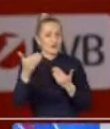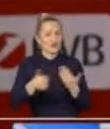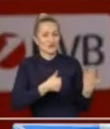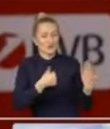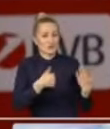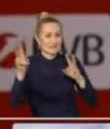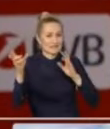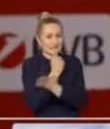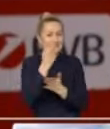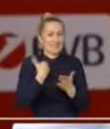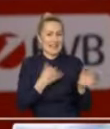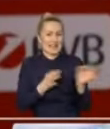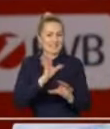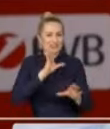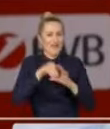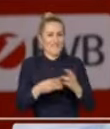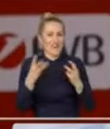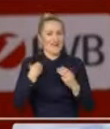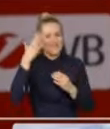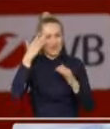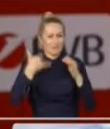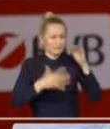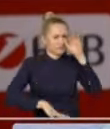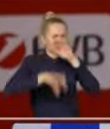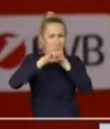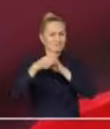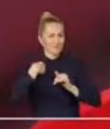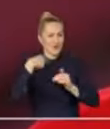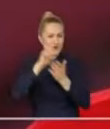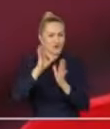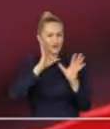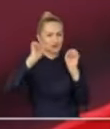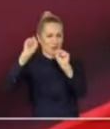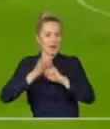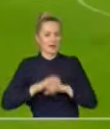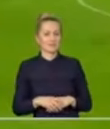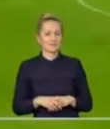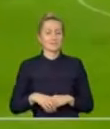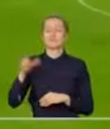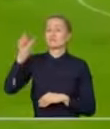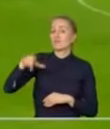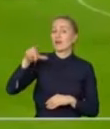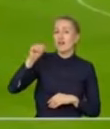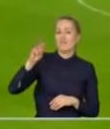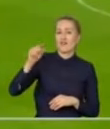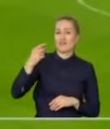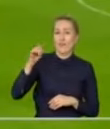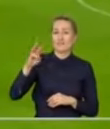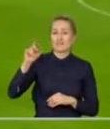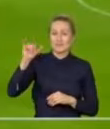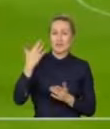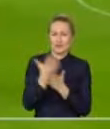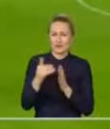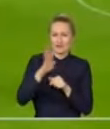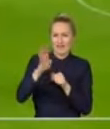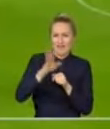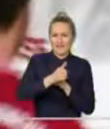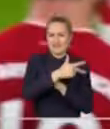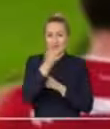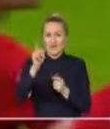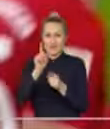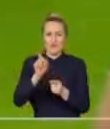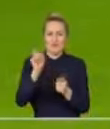historii. Wiemy, że w tym momencie jesteśmy na szczycie i zrobimy wszystko, by tak zostało. Dla Roberta Lewandowskiego to już 14 rozgrywki, w których trafiał